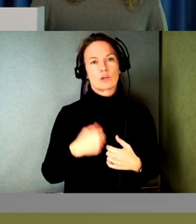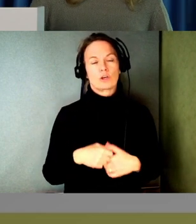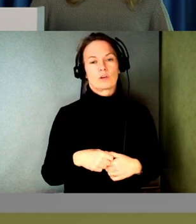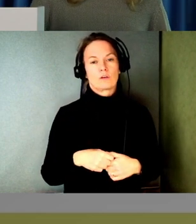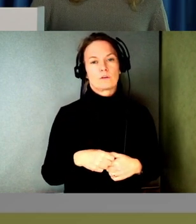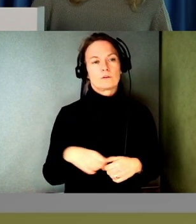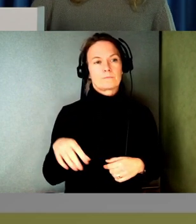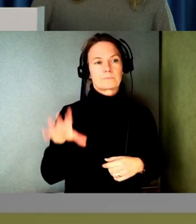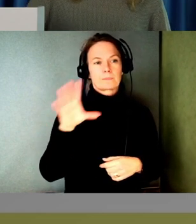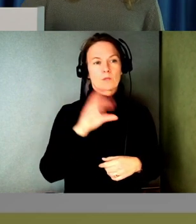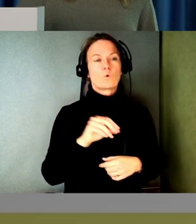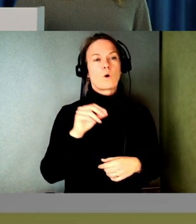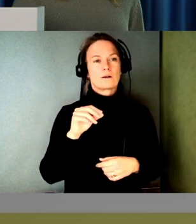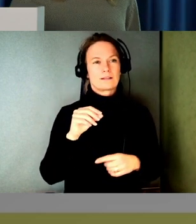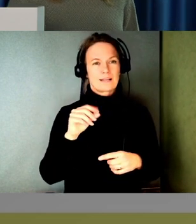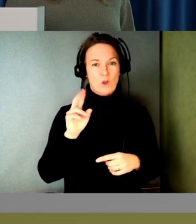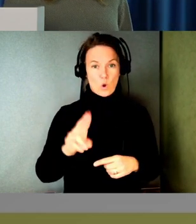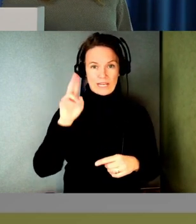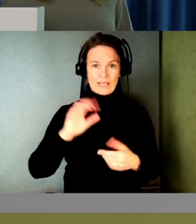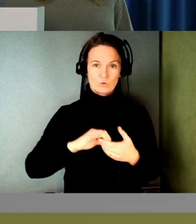ja konkret är alltid